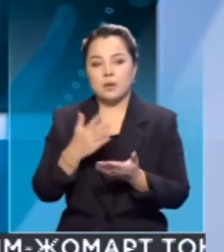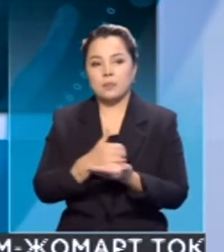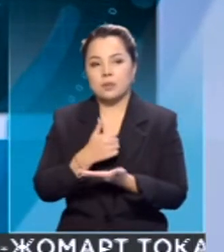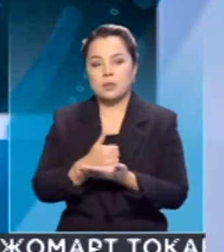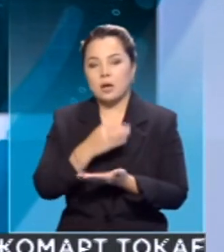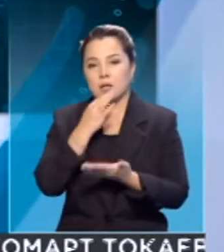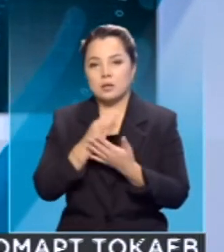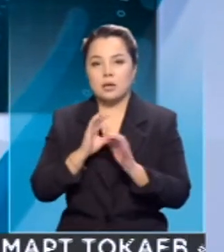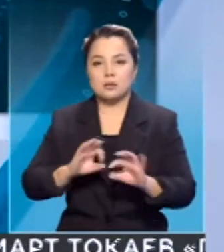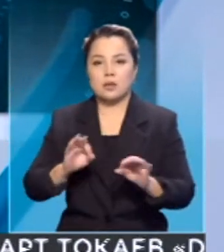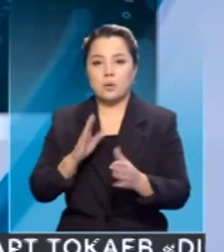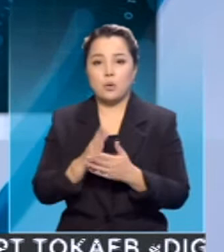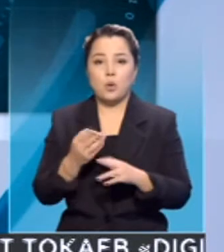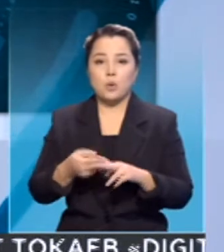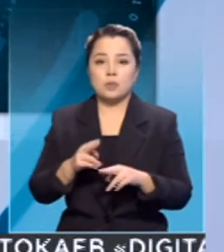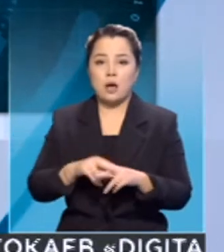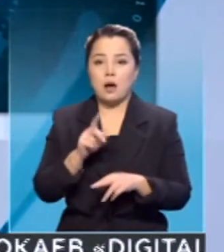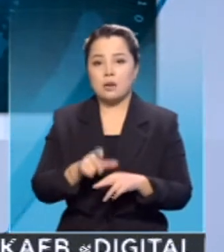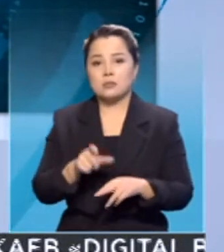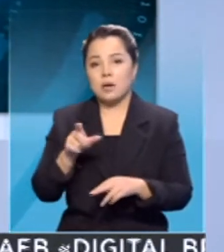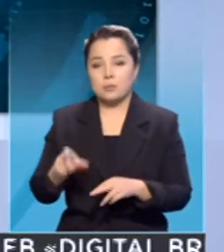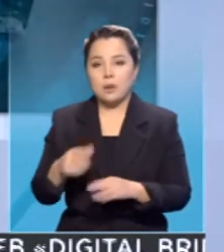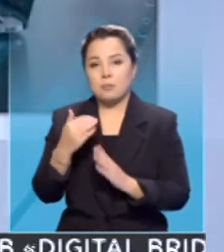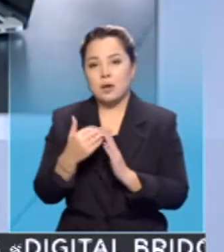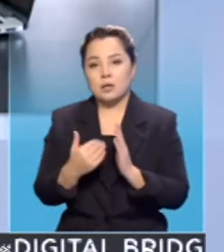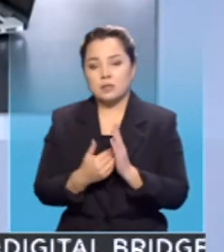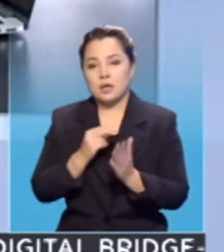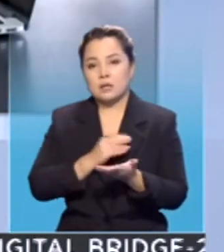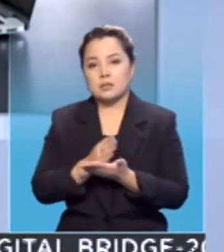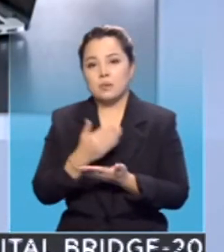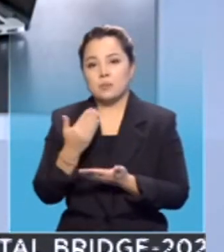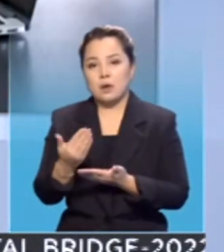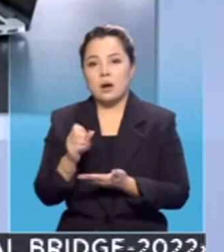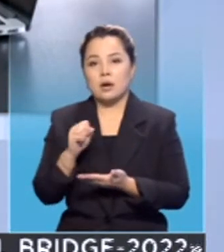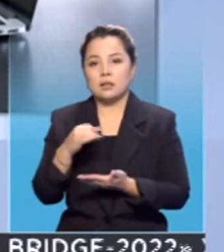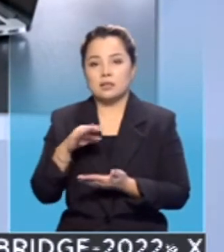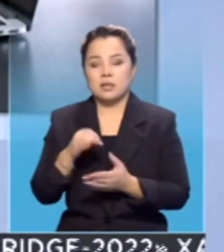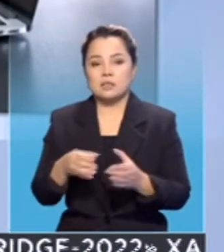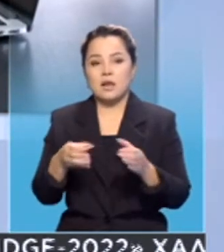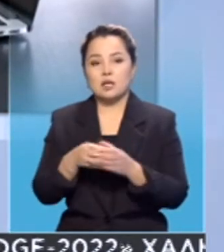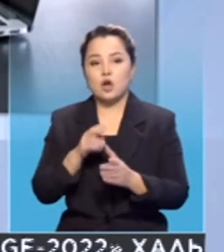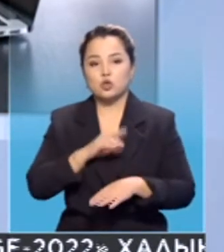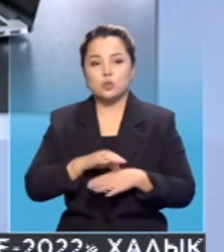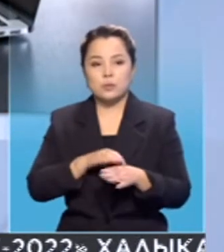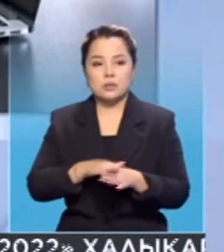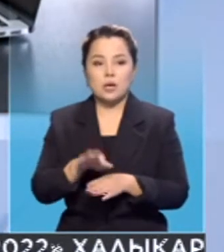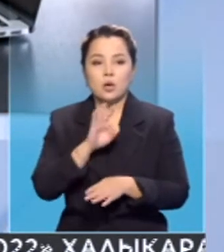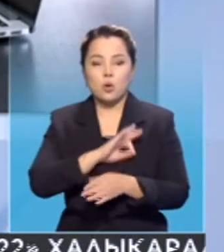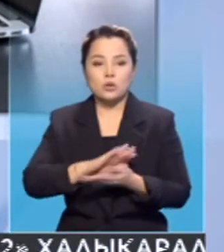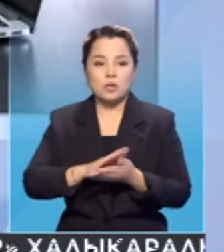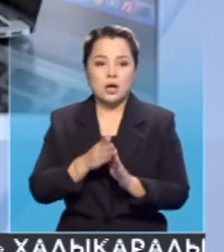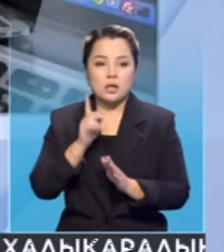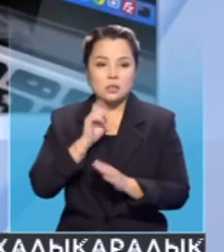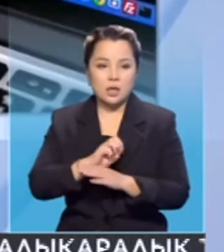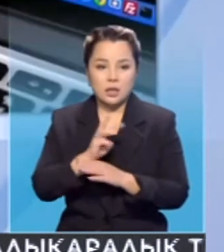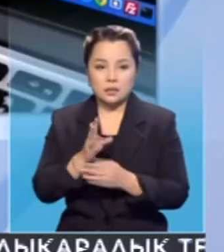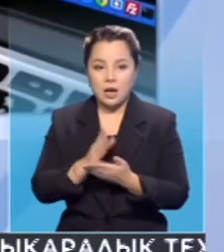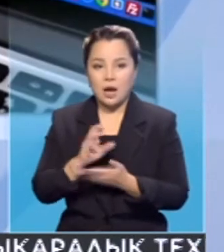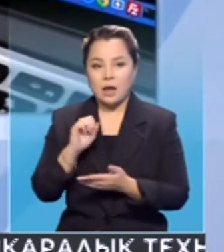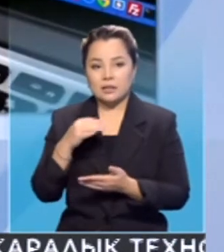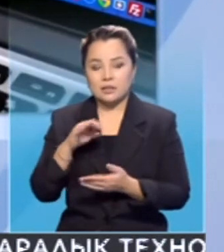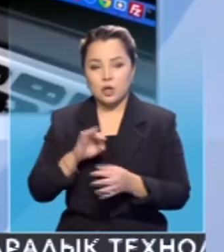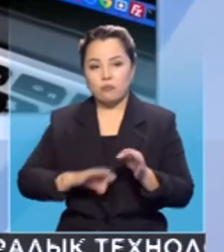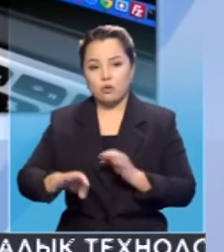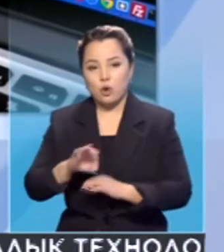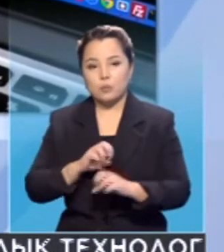басымдықты айқындап берді. Олар адамға бағдарланған қызметті дамыту, IT саласы үшін қолайлы жағдай жасау, IT